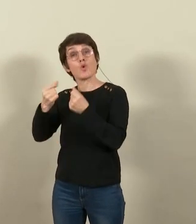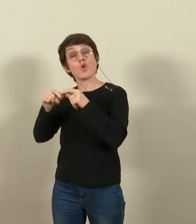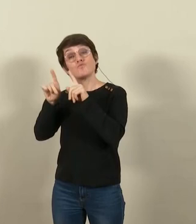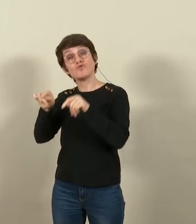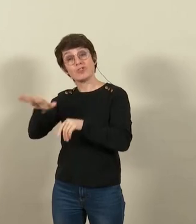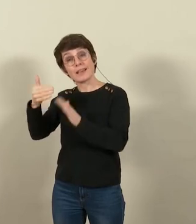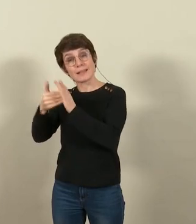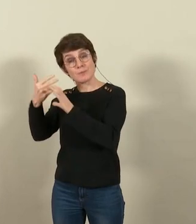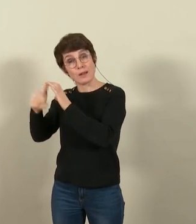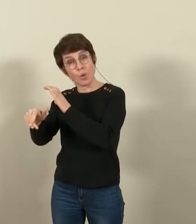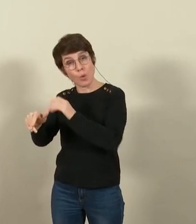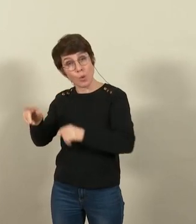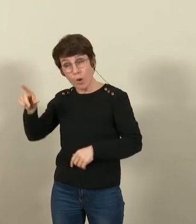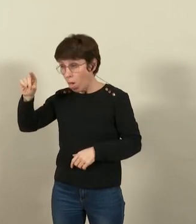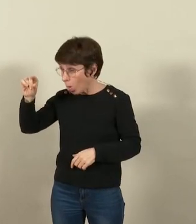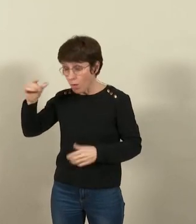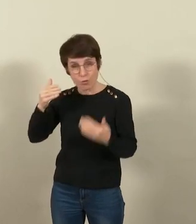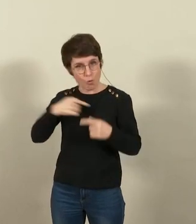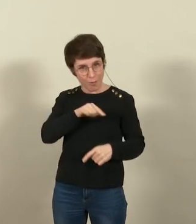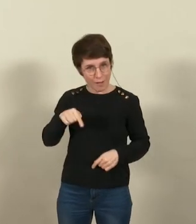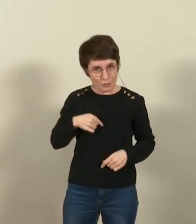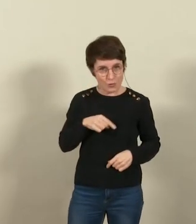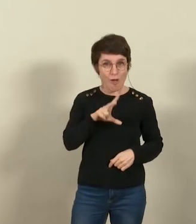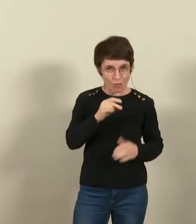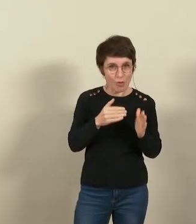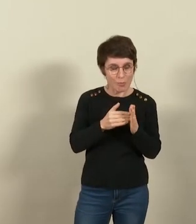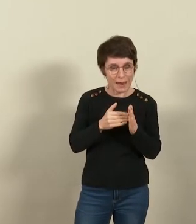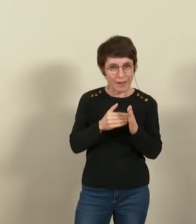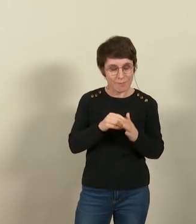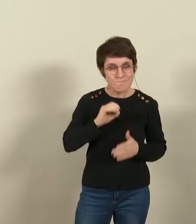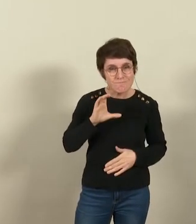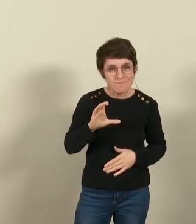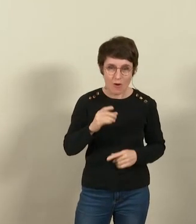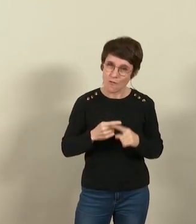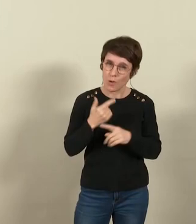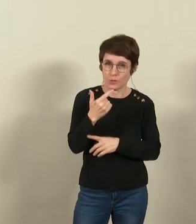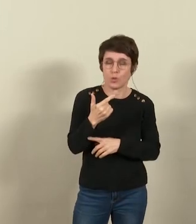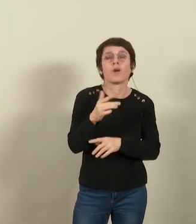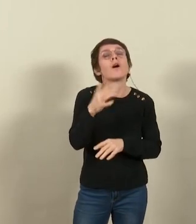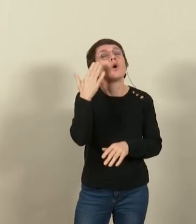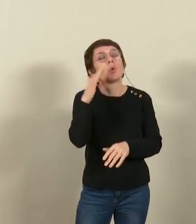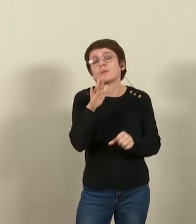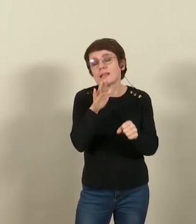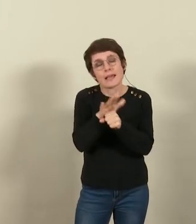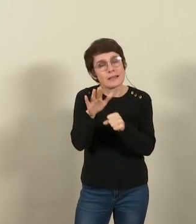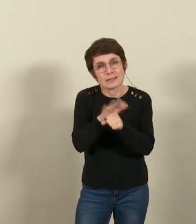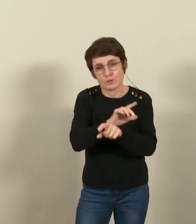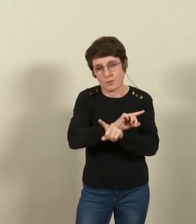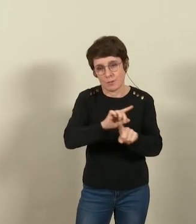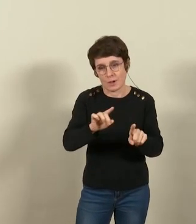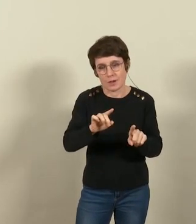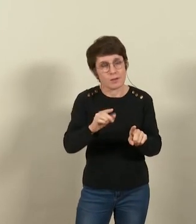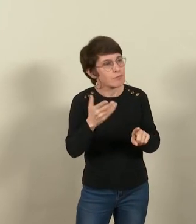imaginez par rapport à à nous finalement nous on double ce budgetl euh c'est pas suffisant certes de